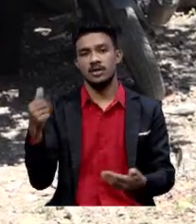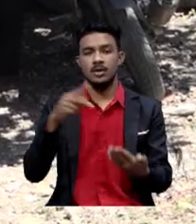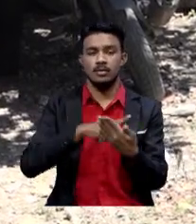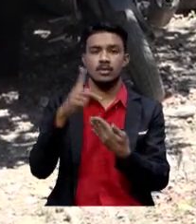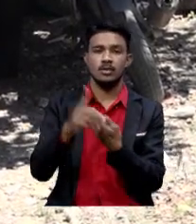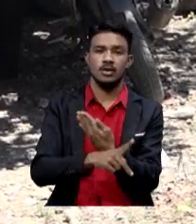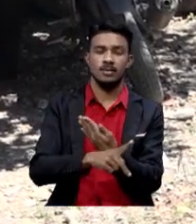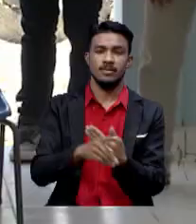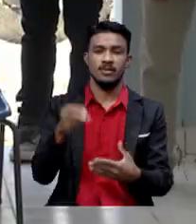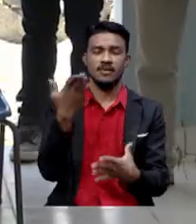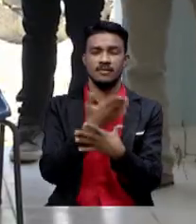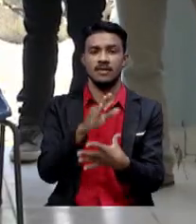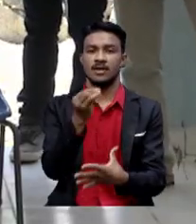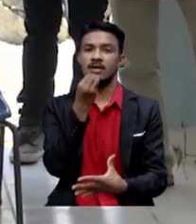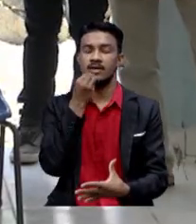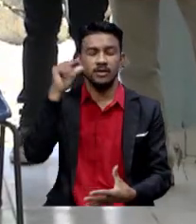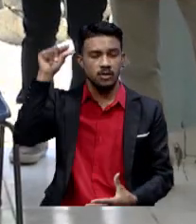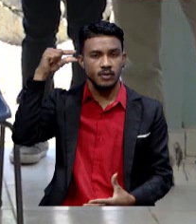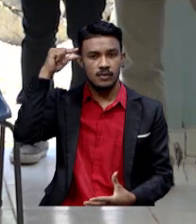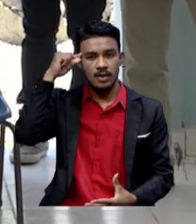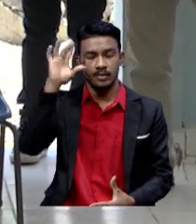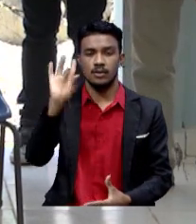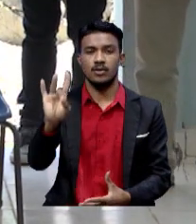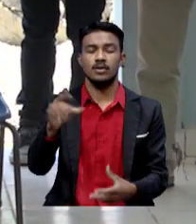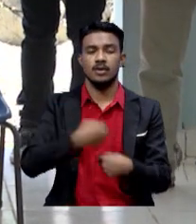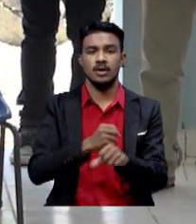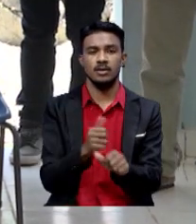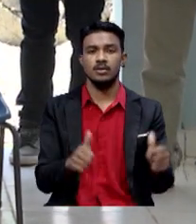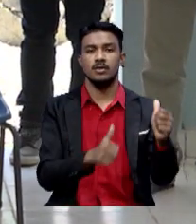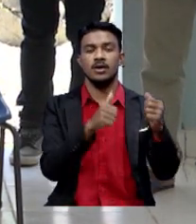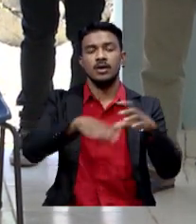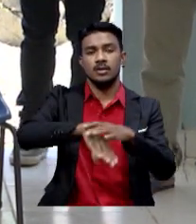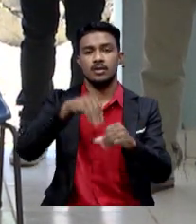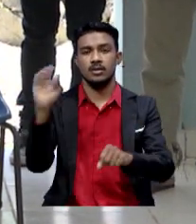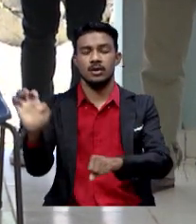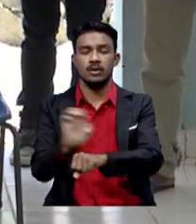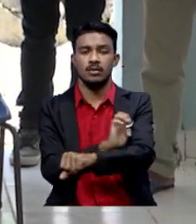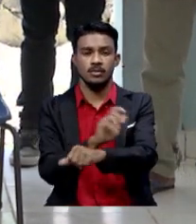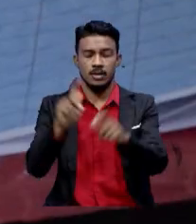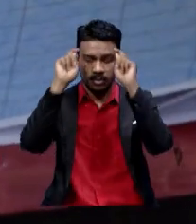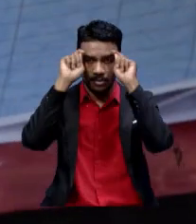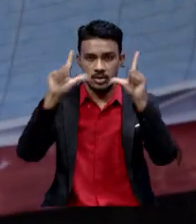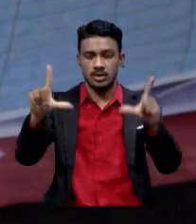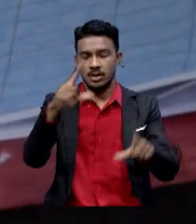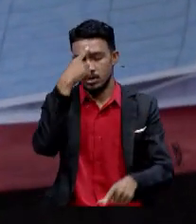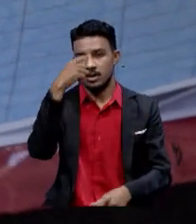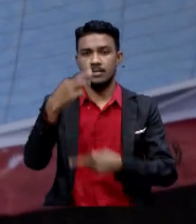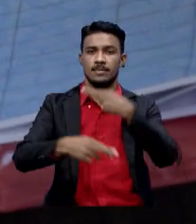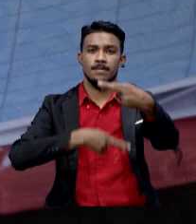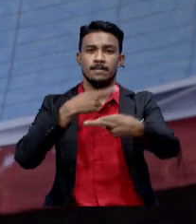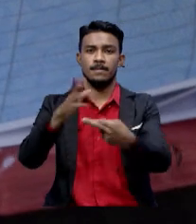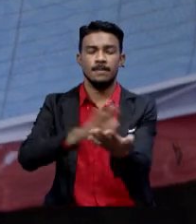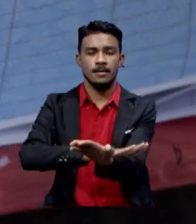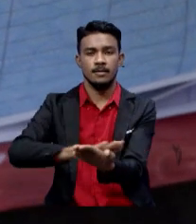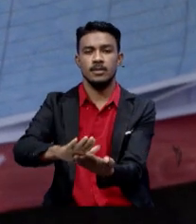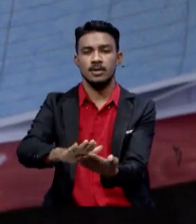Nasional Cesta Básica oitavo governo implementa atu recupera ekonomia Timor Leste tamba roda ekonomia hak dasak